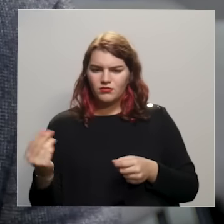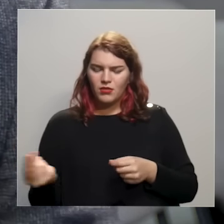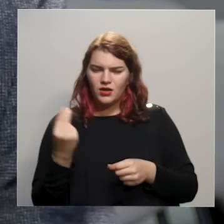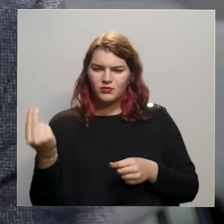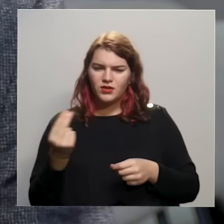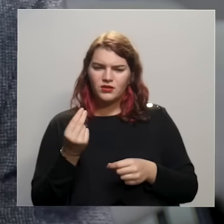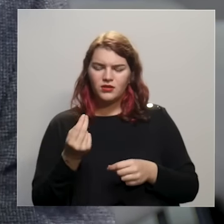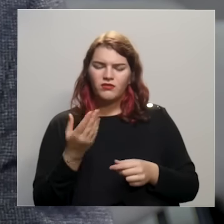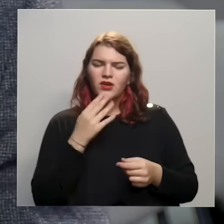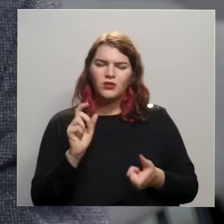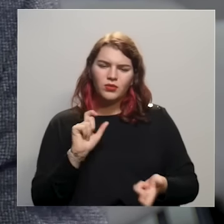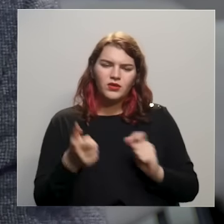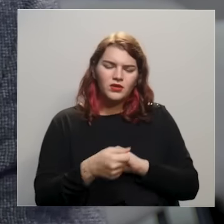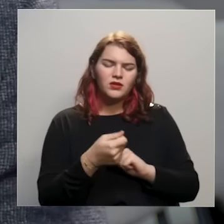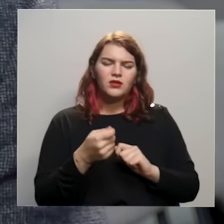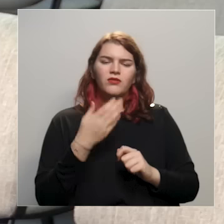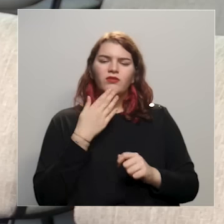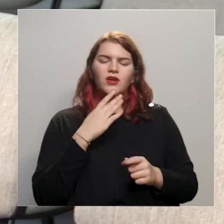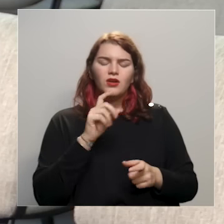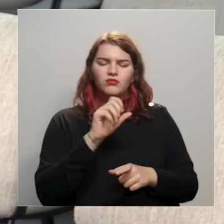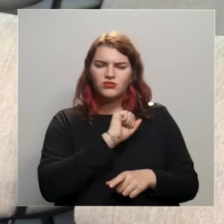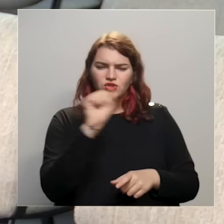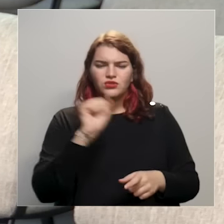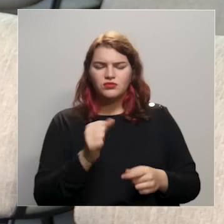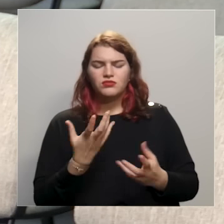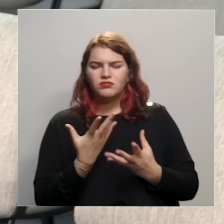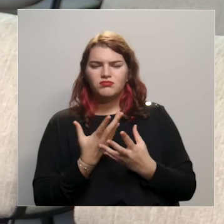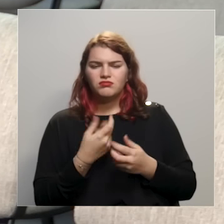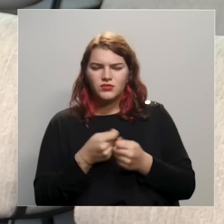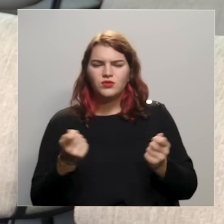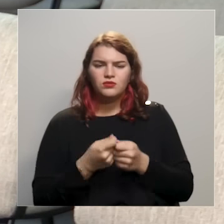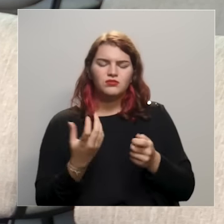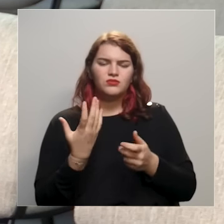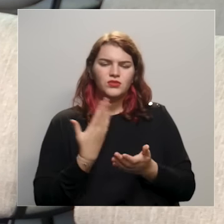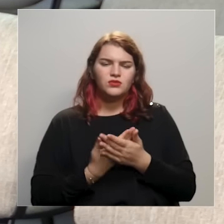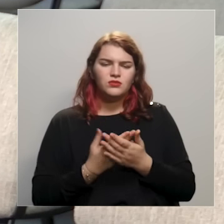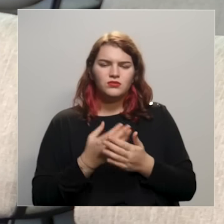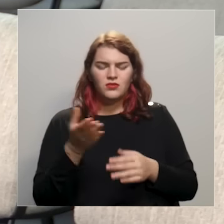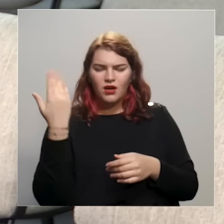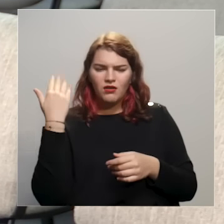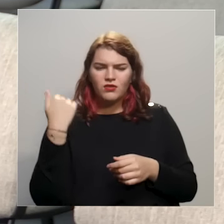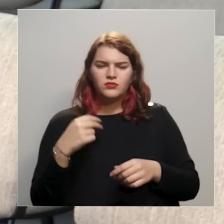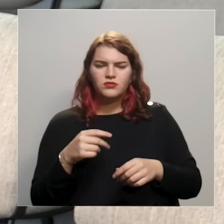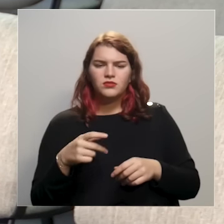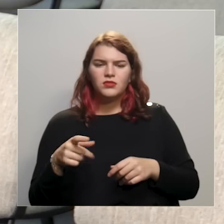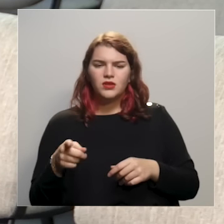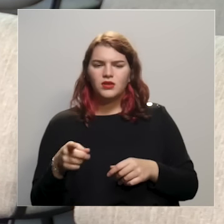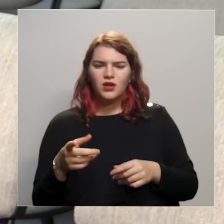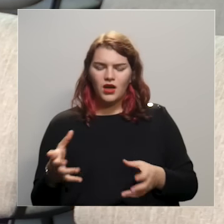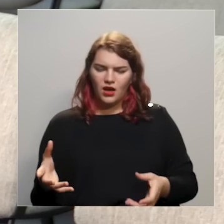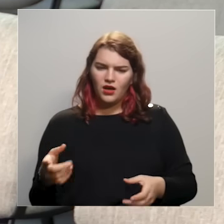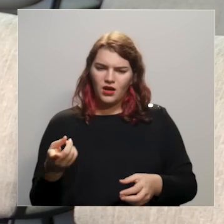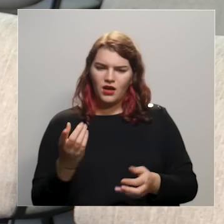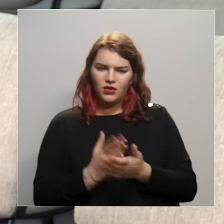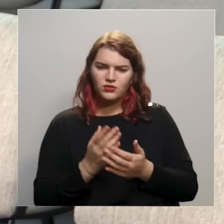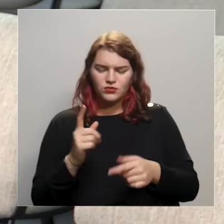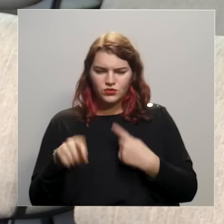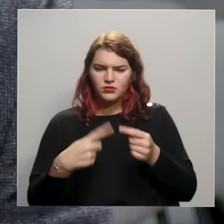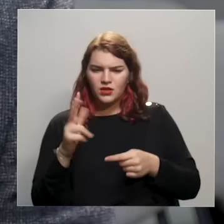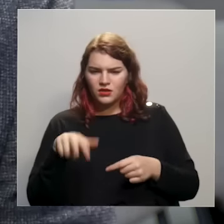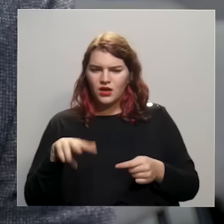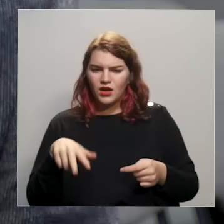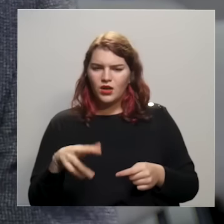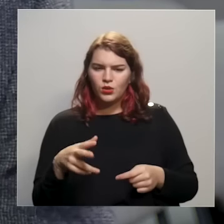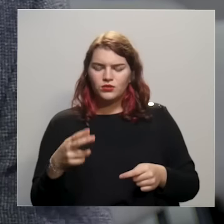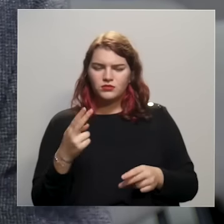urmă. Și ne-am dus la biserică. Și ce... Și a scăpat cel pe care l-ați lovit? Da, da, da. După 3 luni de zile a